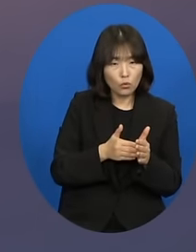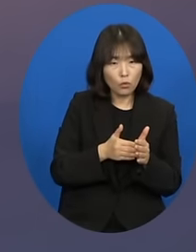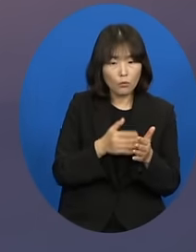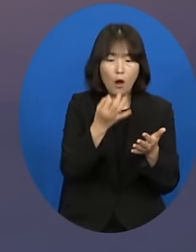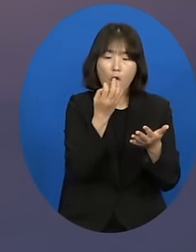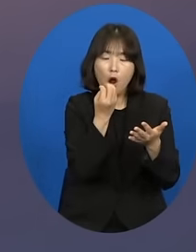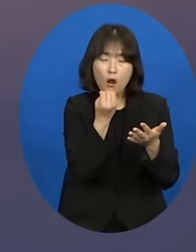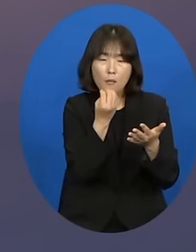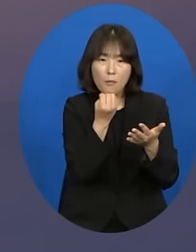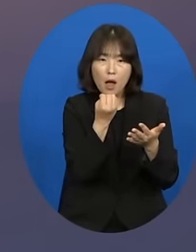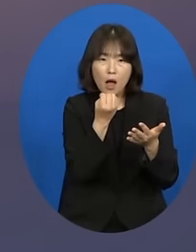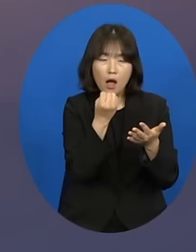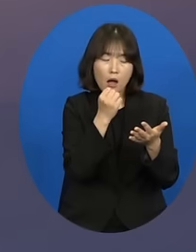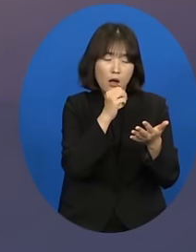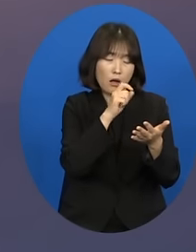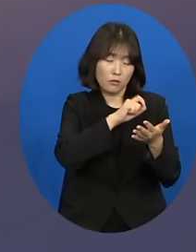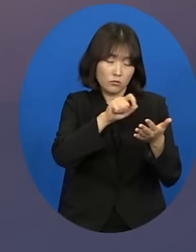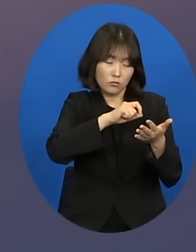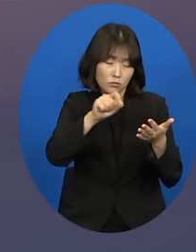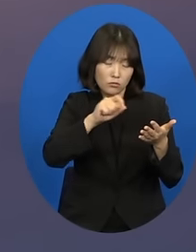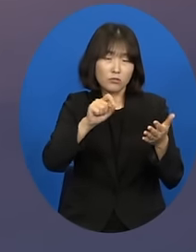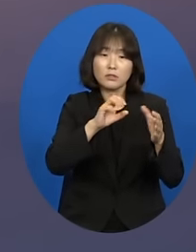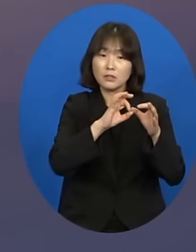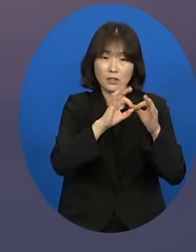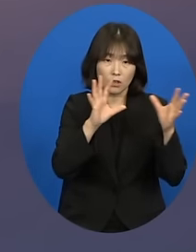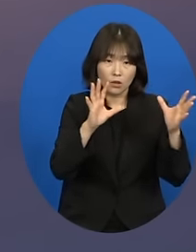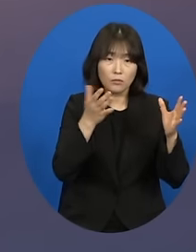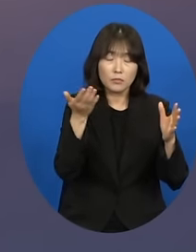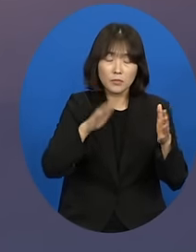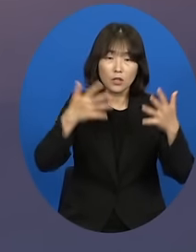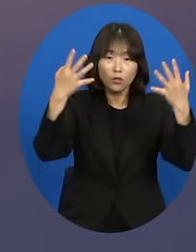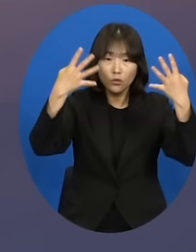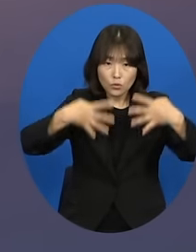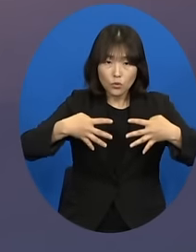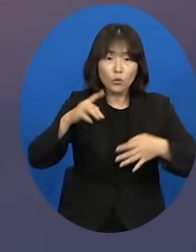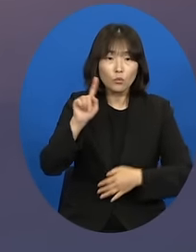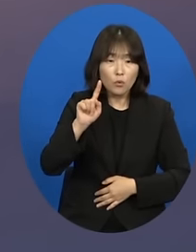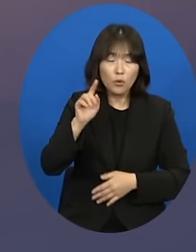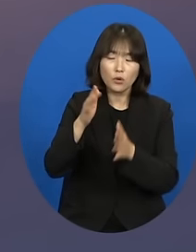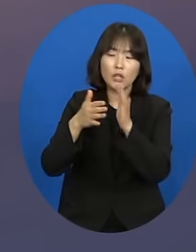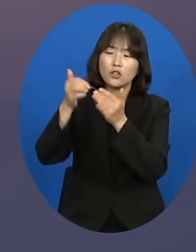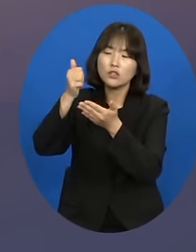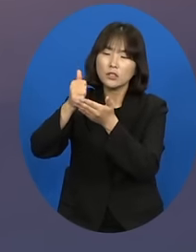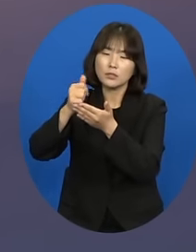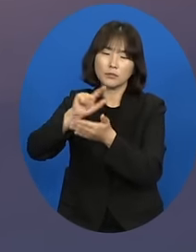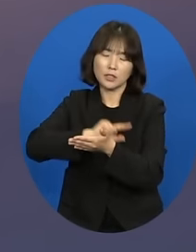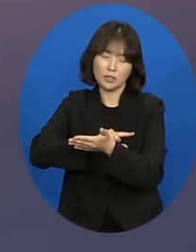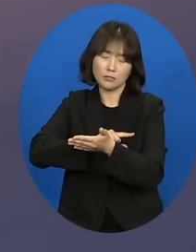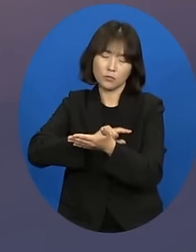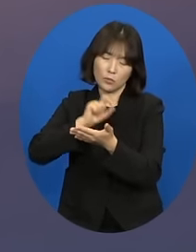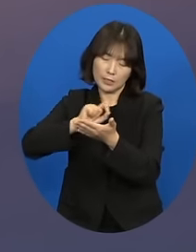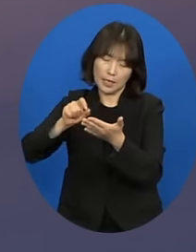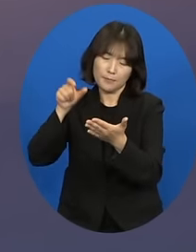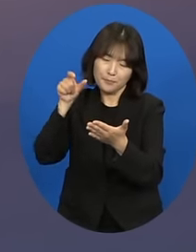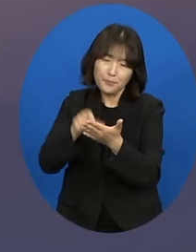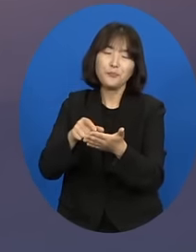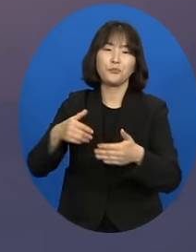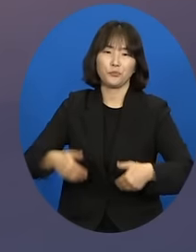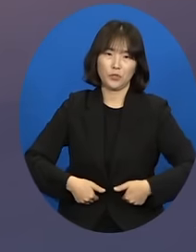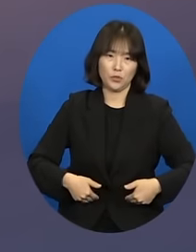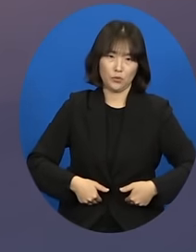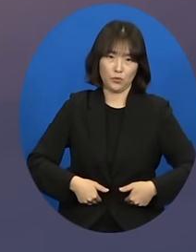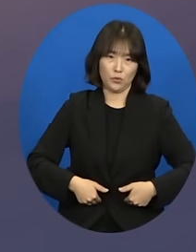상관없는 수표를 주셨는데 조건은 단 하나, 예수님의 이름으로 사인이 돼야 되는 거예요.